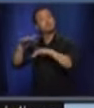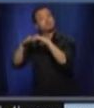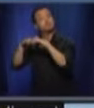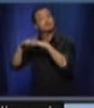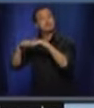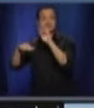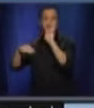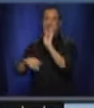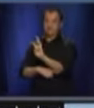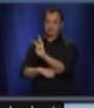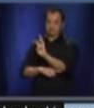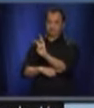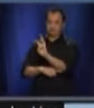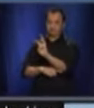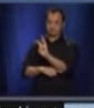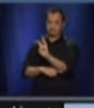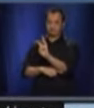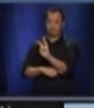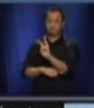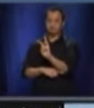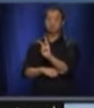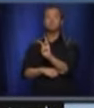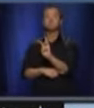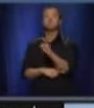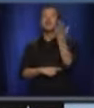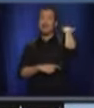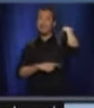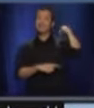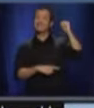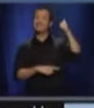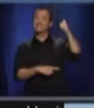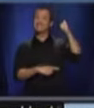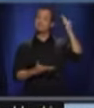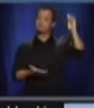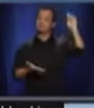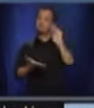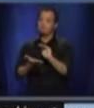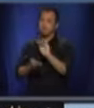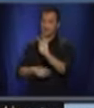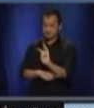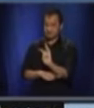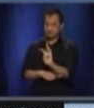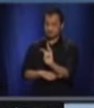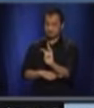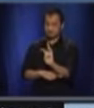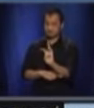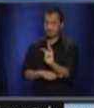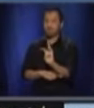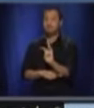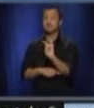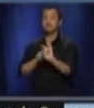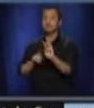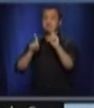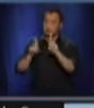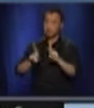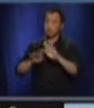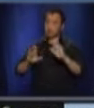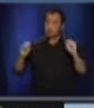6 personnes. C'est-à-dire qu'on passe maintenant de 10 à 6 personnes. On parle d'une limite de 6 personnes